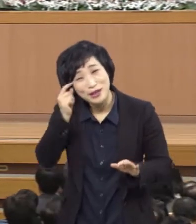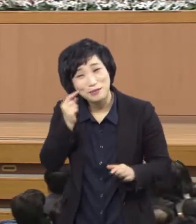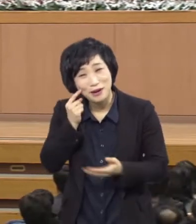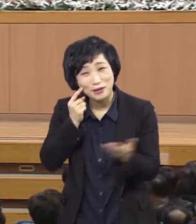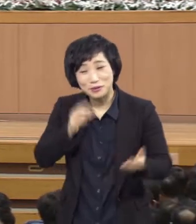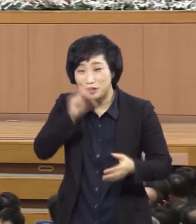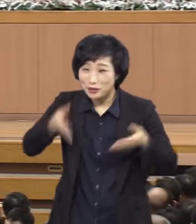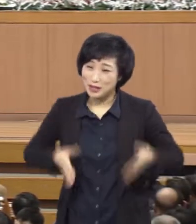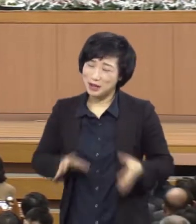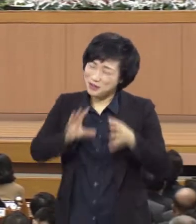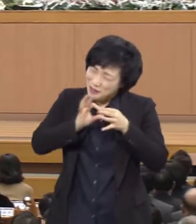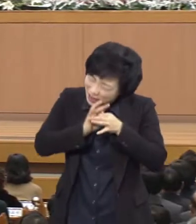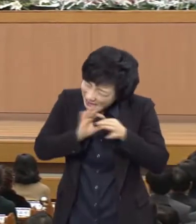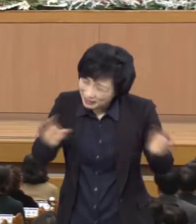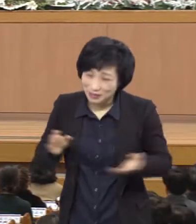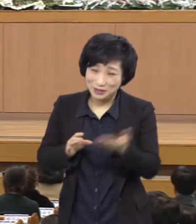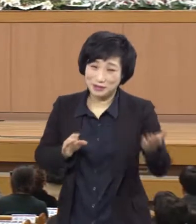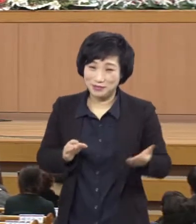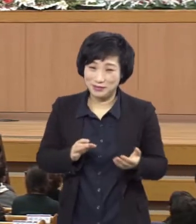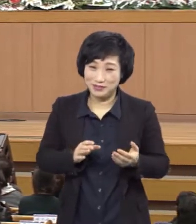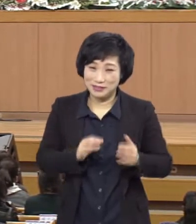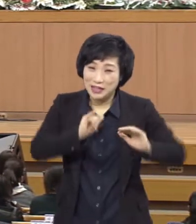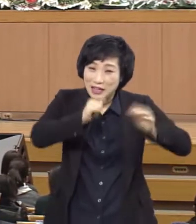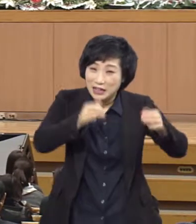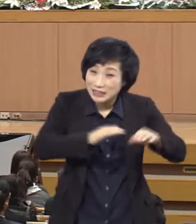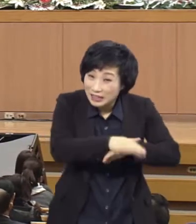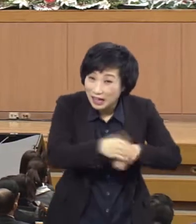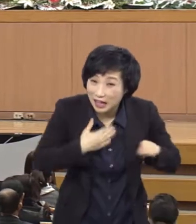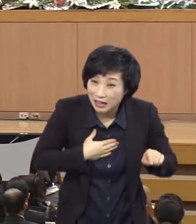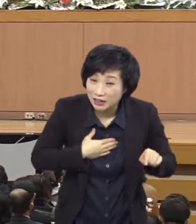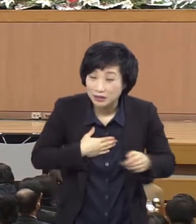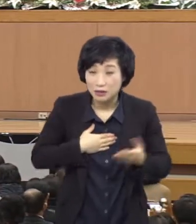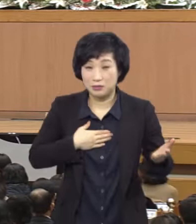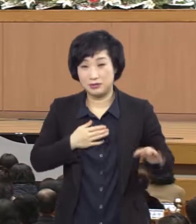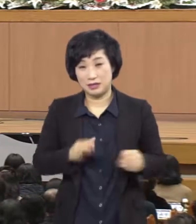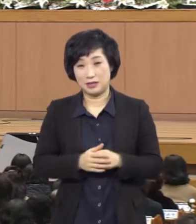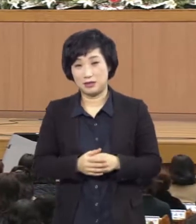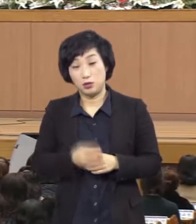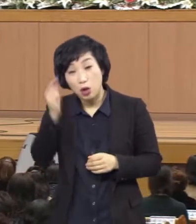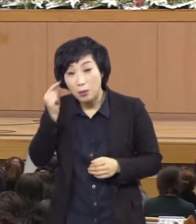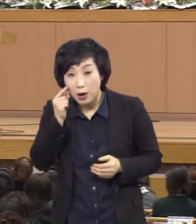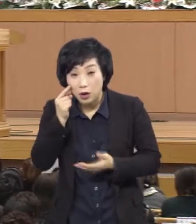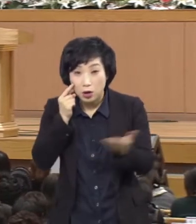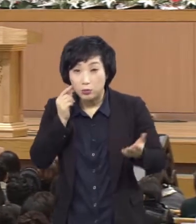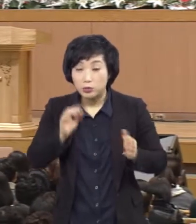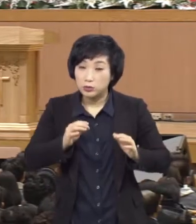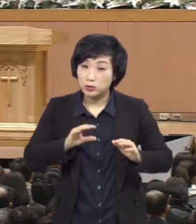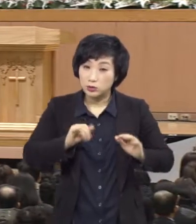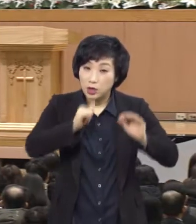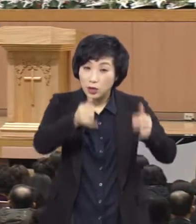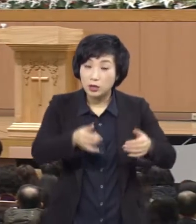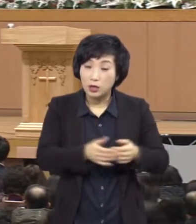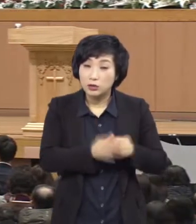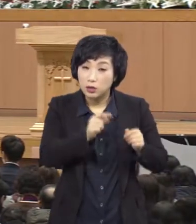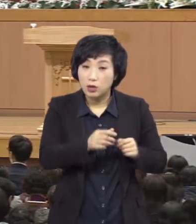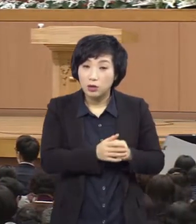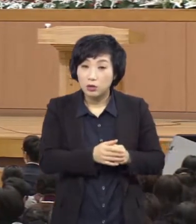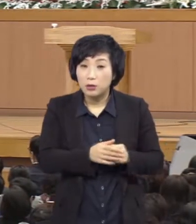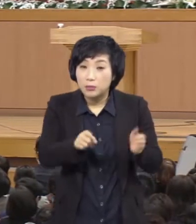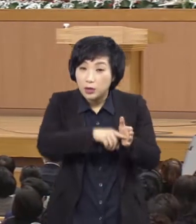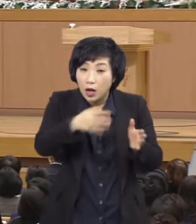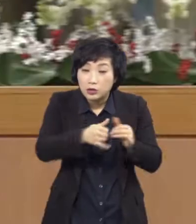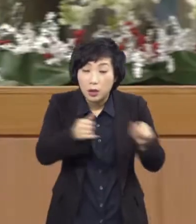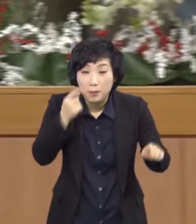상관없는 세속적인 소리. 왜 성탄을 세속화하려고 하는가? 절대 안 된다. 왜